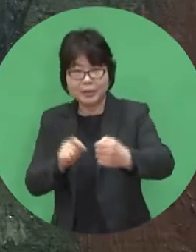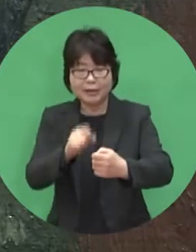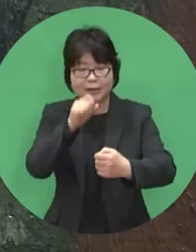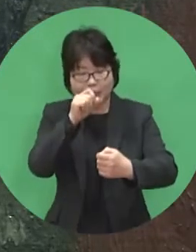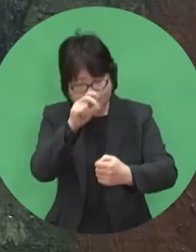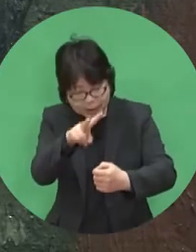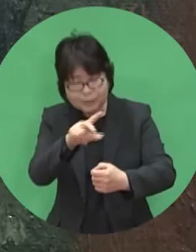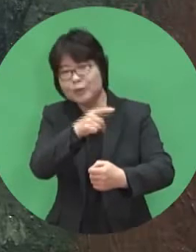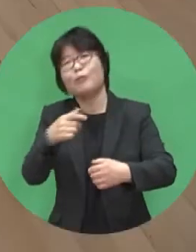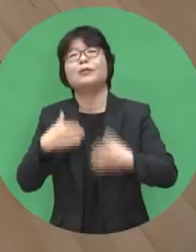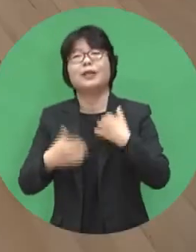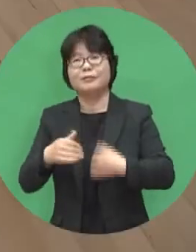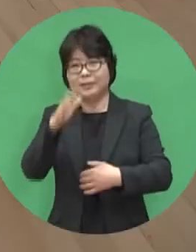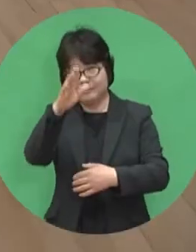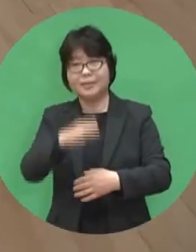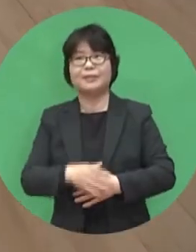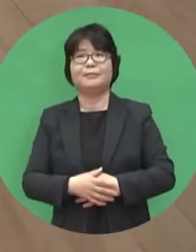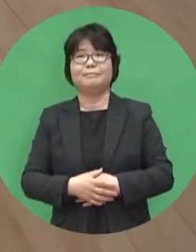んね。